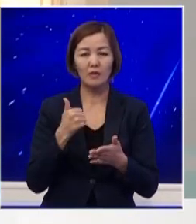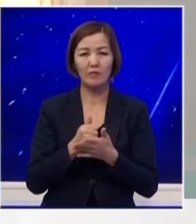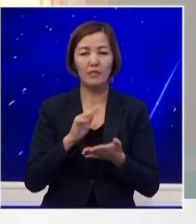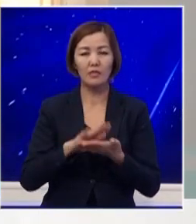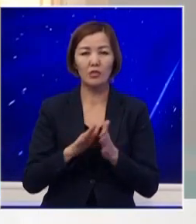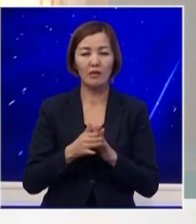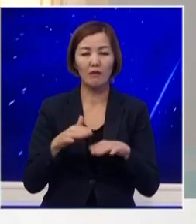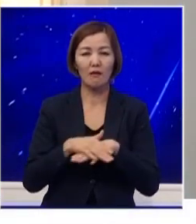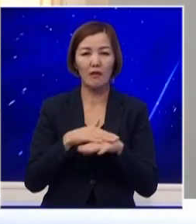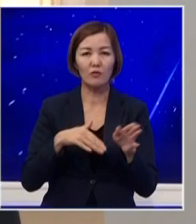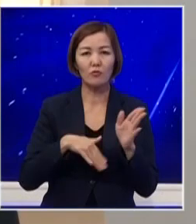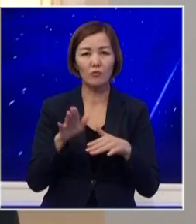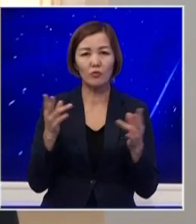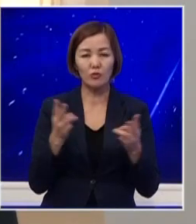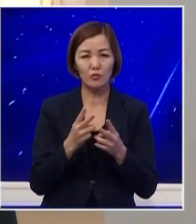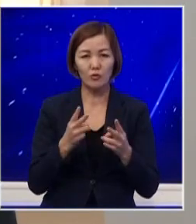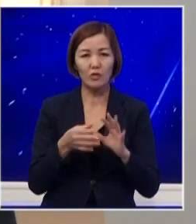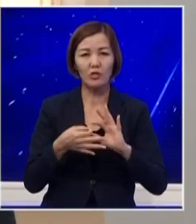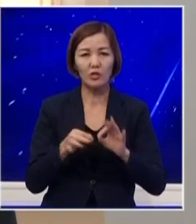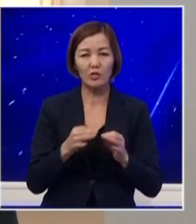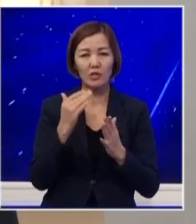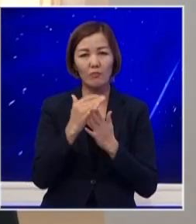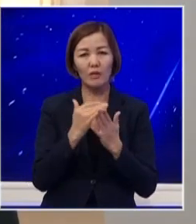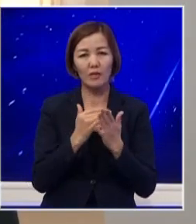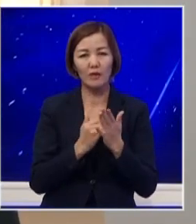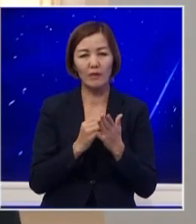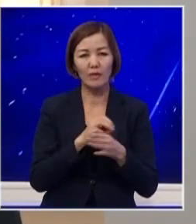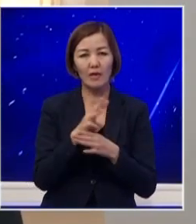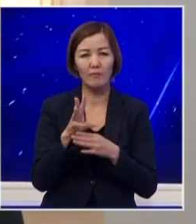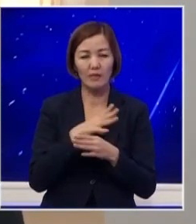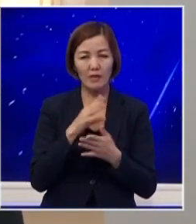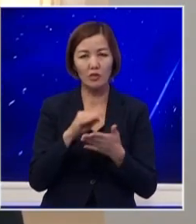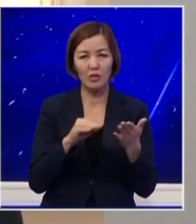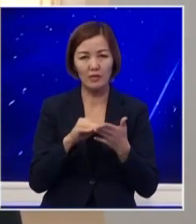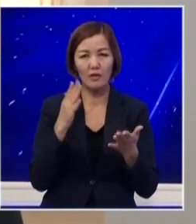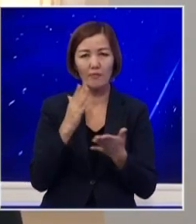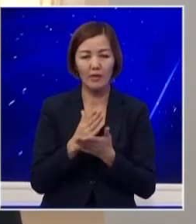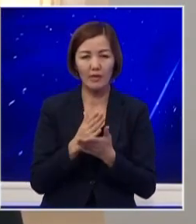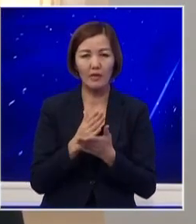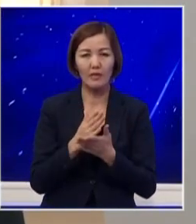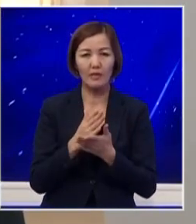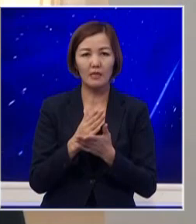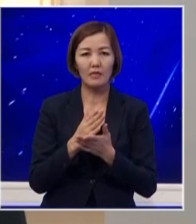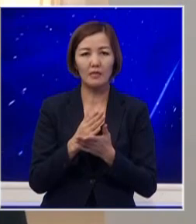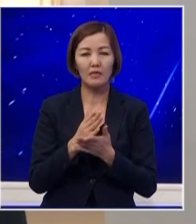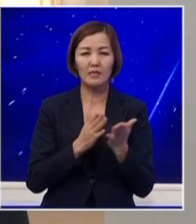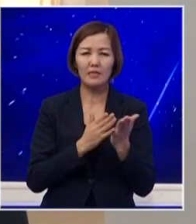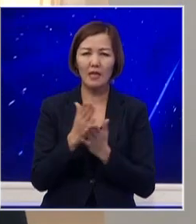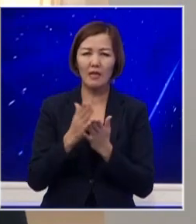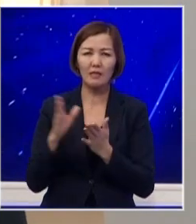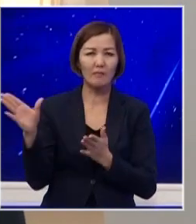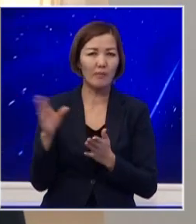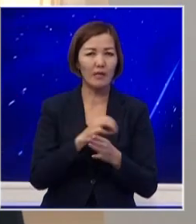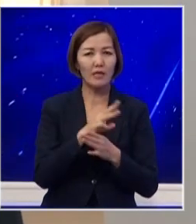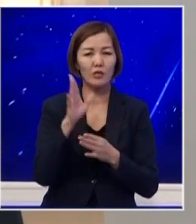дұрыстау мәселесі бойынша жан-жақты бағдарламада қамтылған. Оның ішінде саланың бәрі бар, су